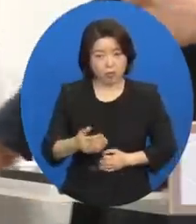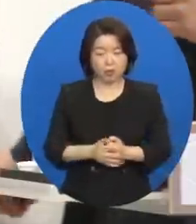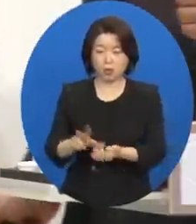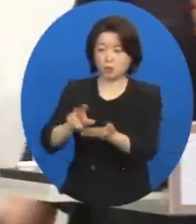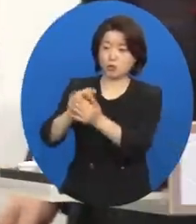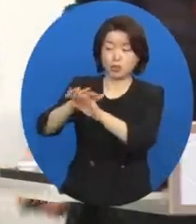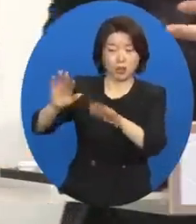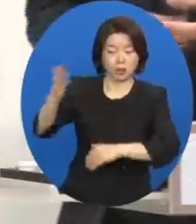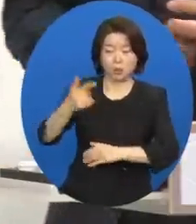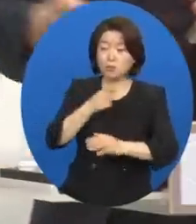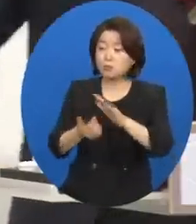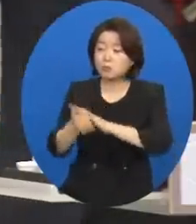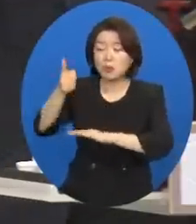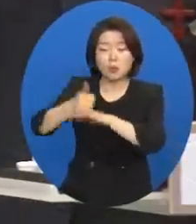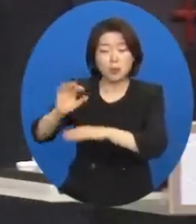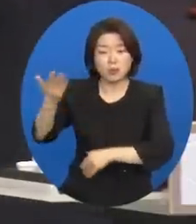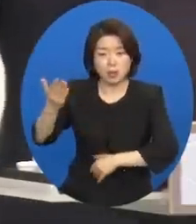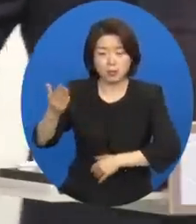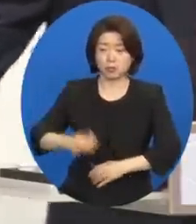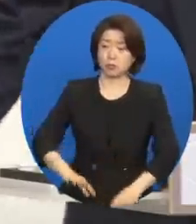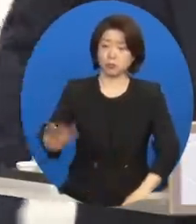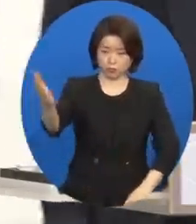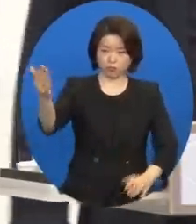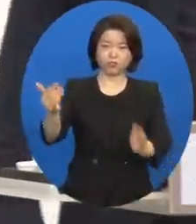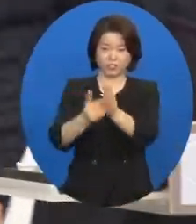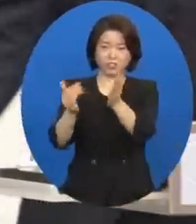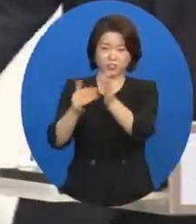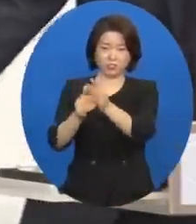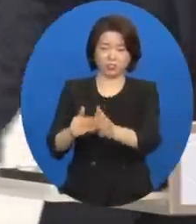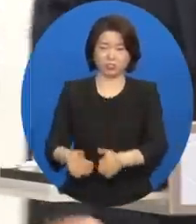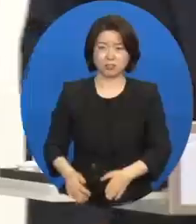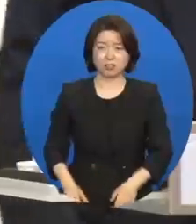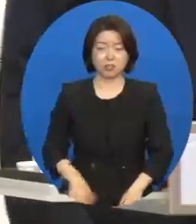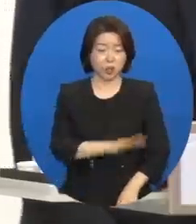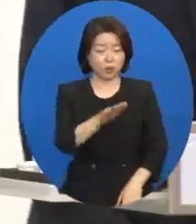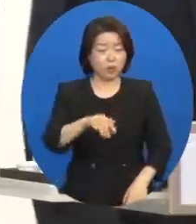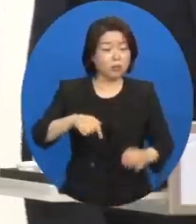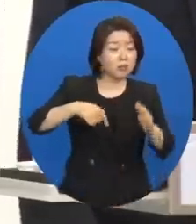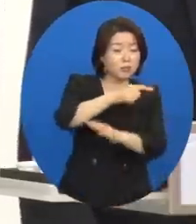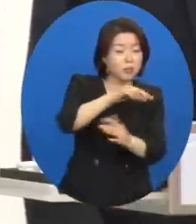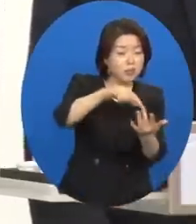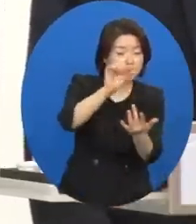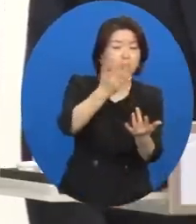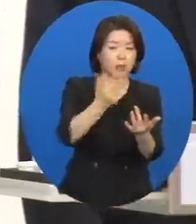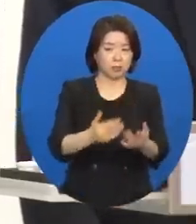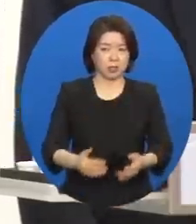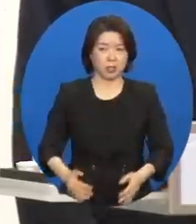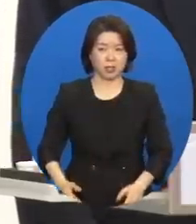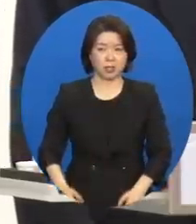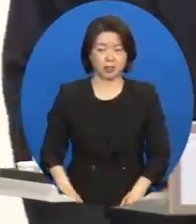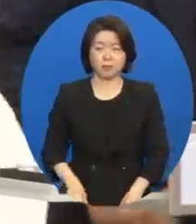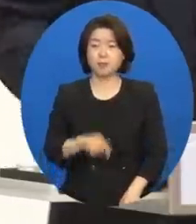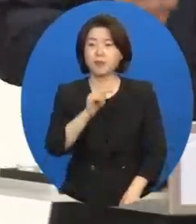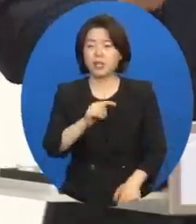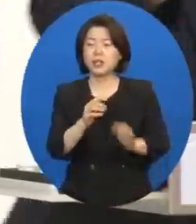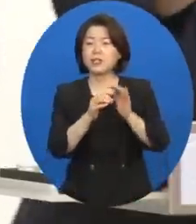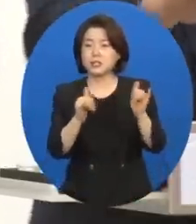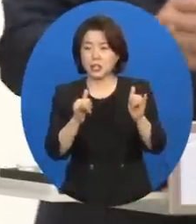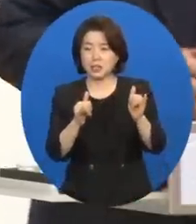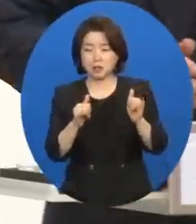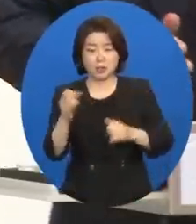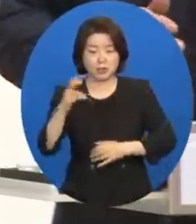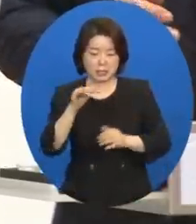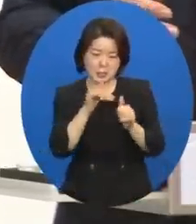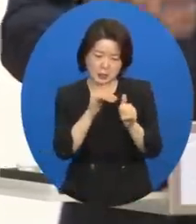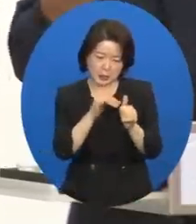해결되고 소원 성취되면 아 그럼 된 거죠 뭐. 그리고 우리가 선택하면 되는 건데 자 이렇게 된 사람들을 다시